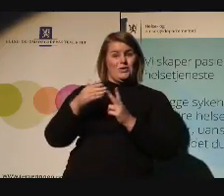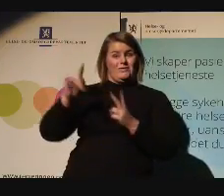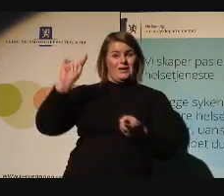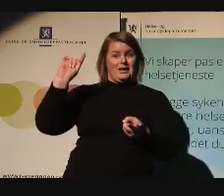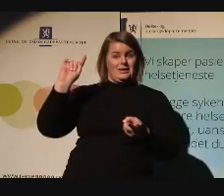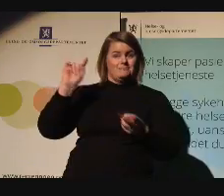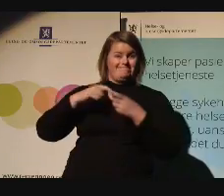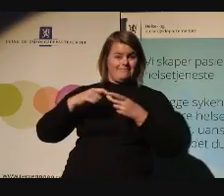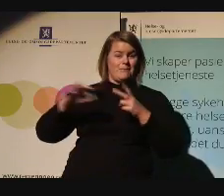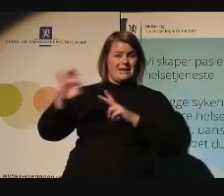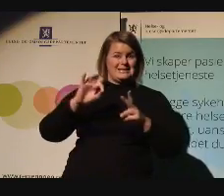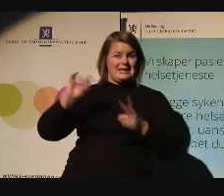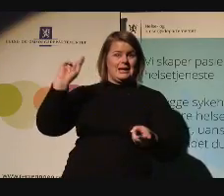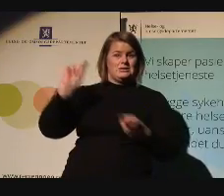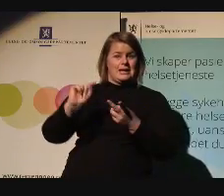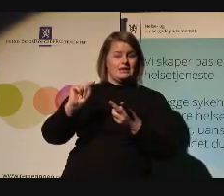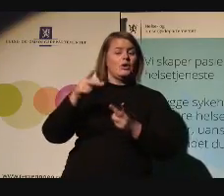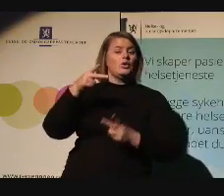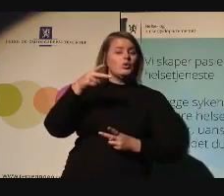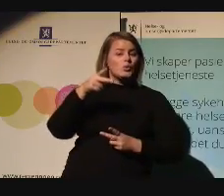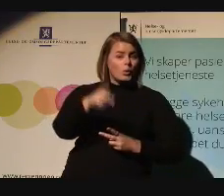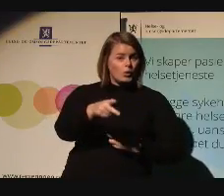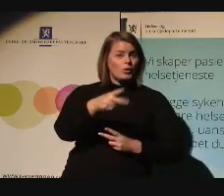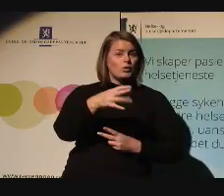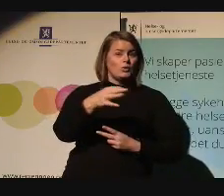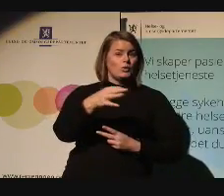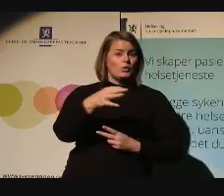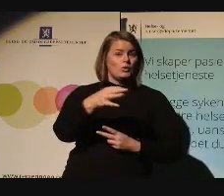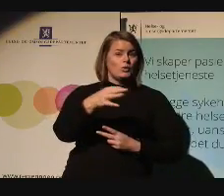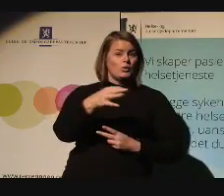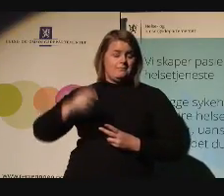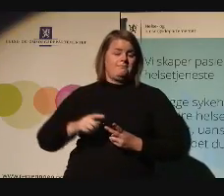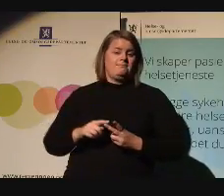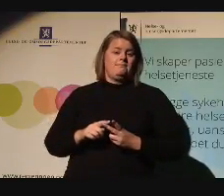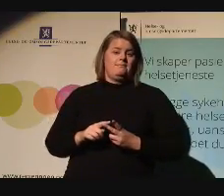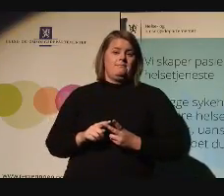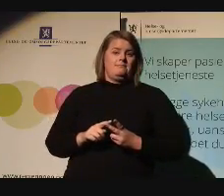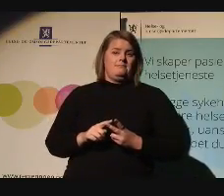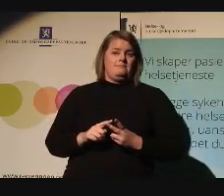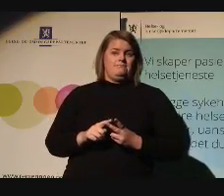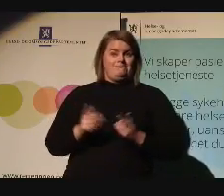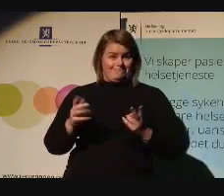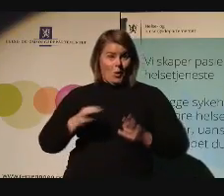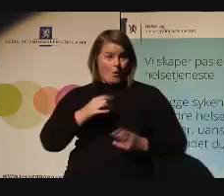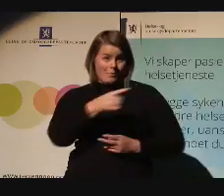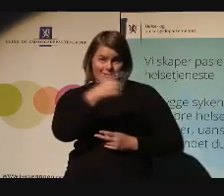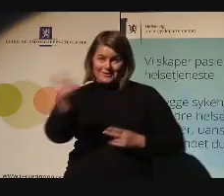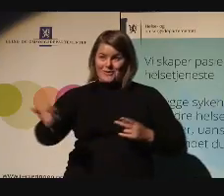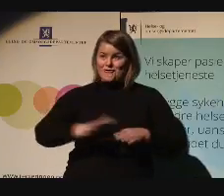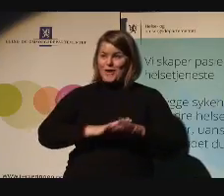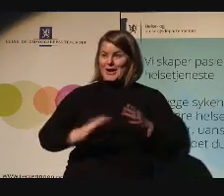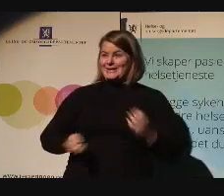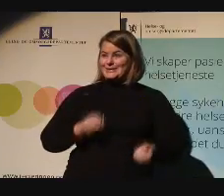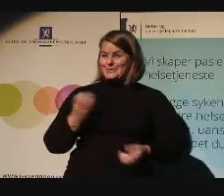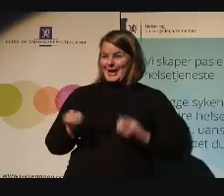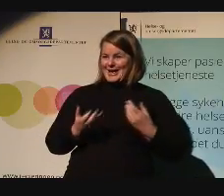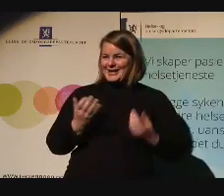til medisiner med 200 000. Jeg håper dette en inspirasjon for mange av dere som